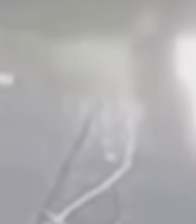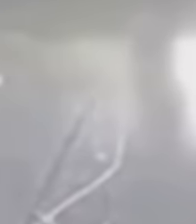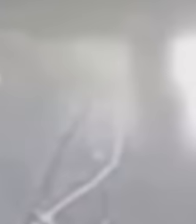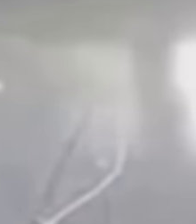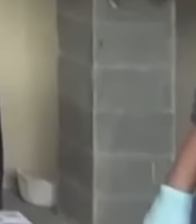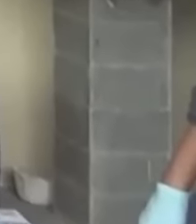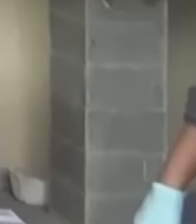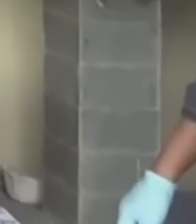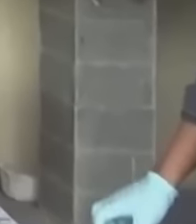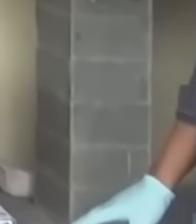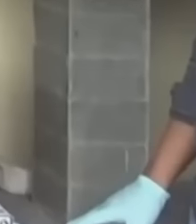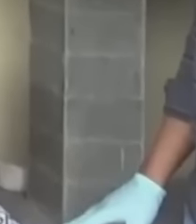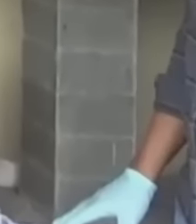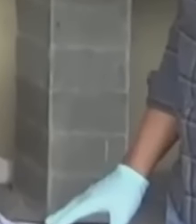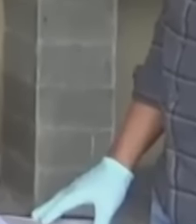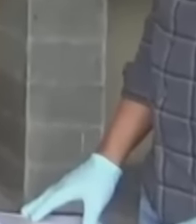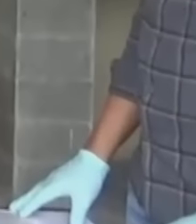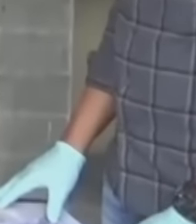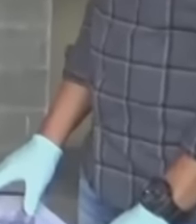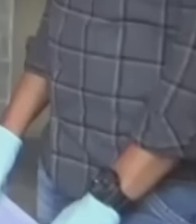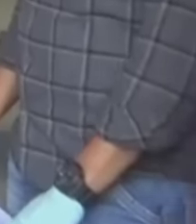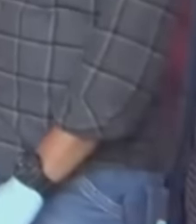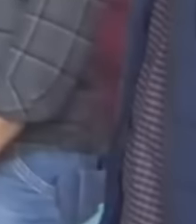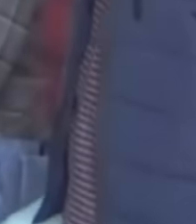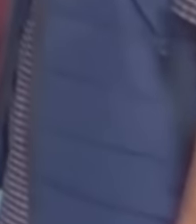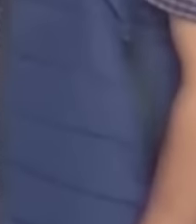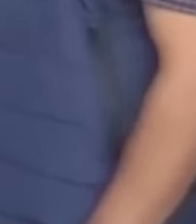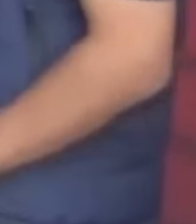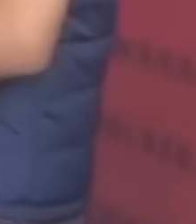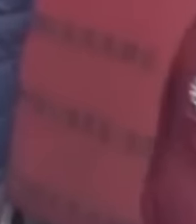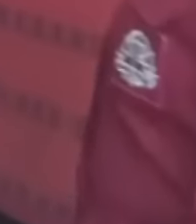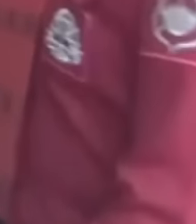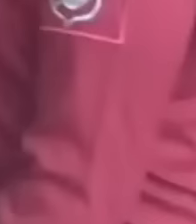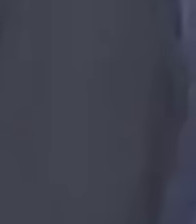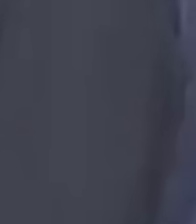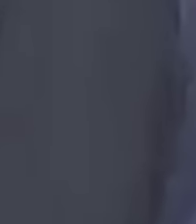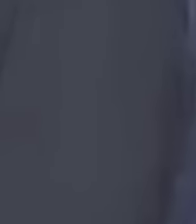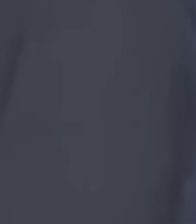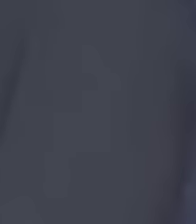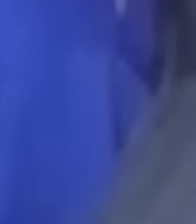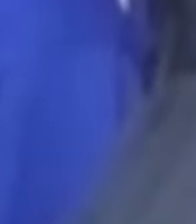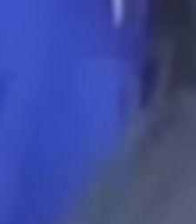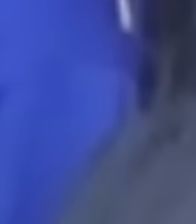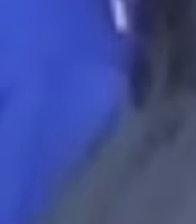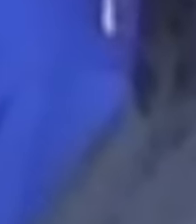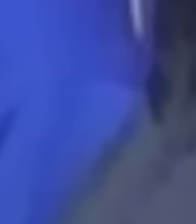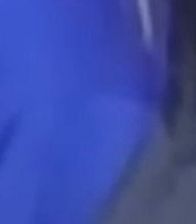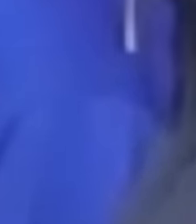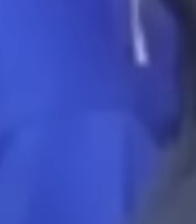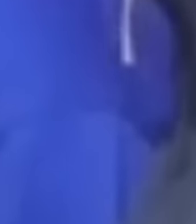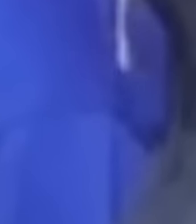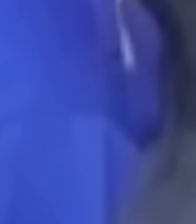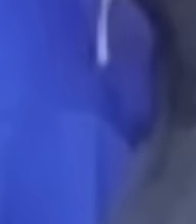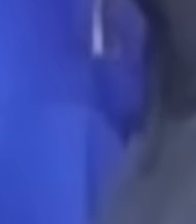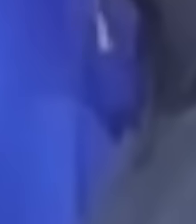terjungkal. Berbekal rekaman CCTV, aparat Satreskrim Polres Semarang meringkus pelaku di rumahnya di Kelurahan Sumur Boto,